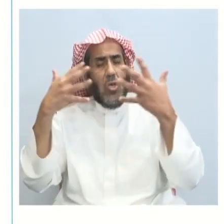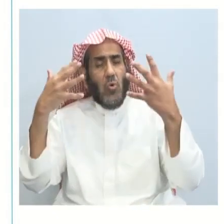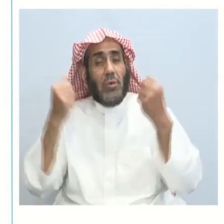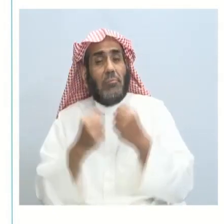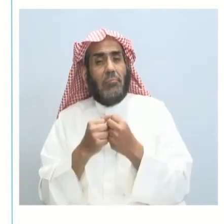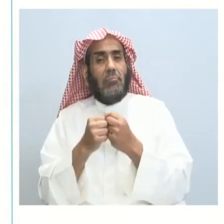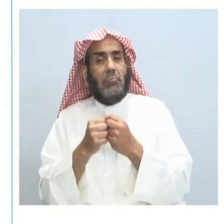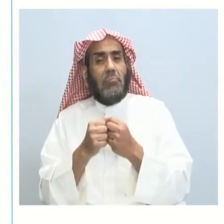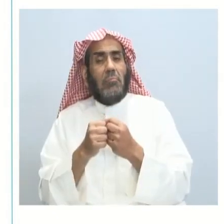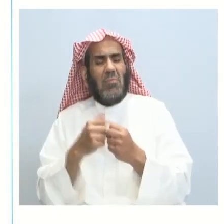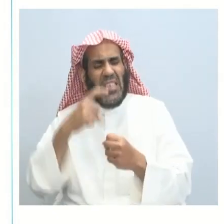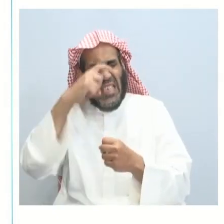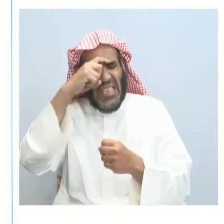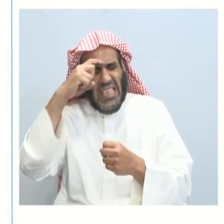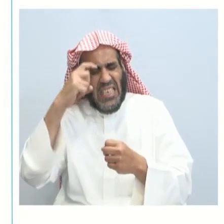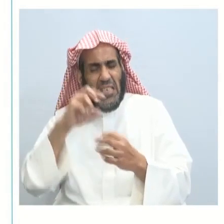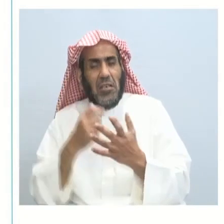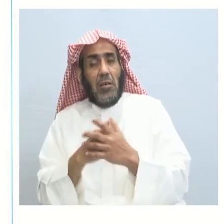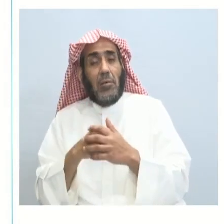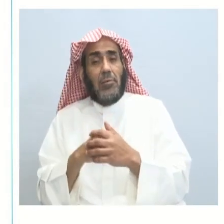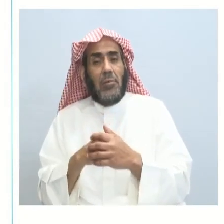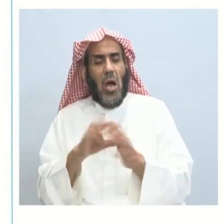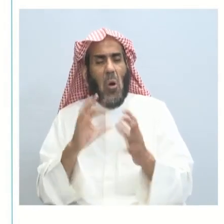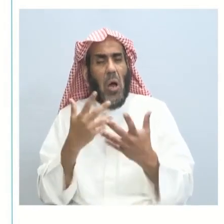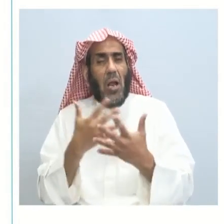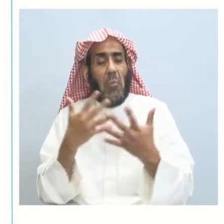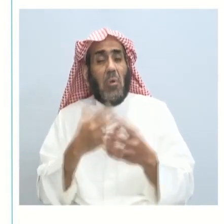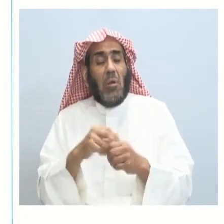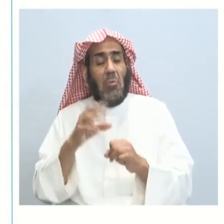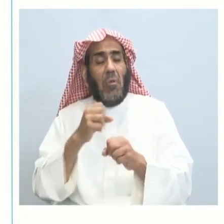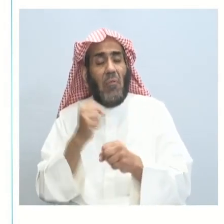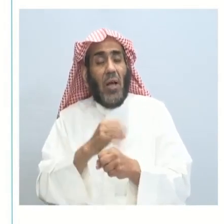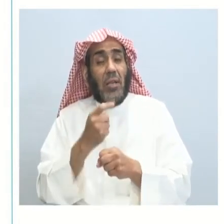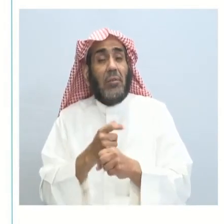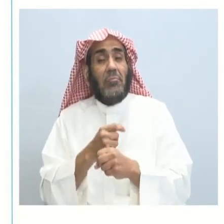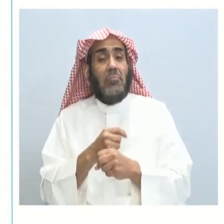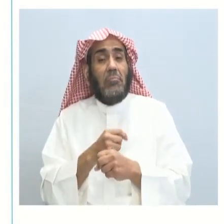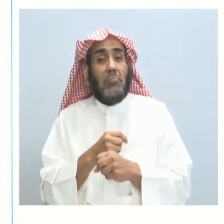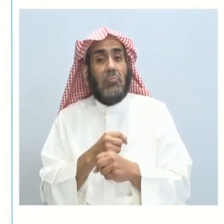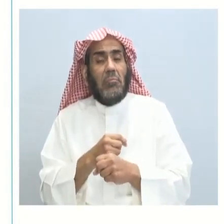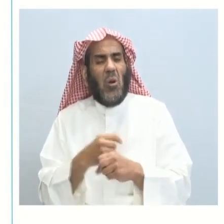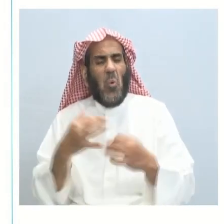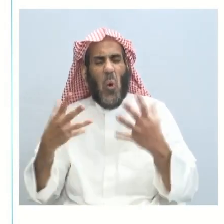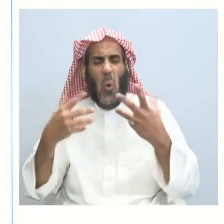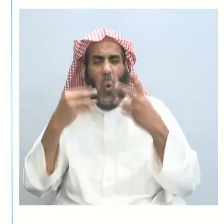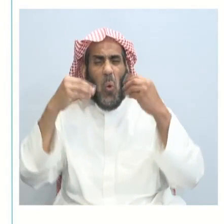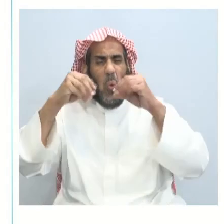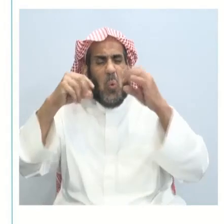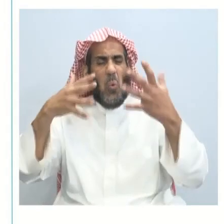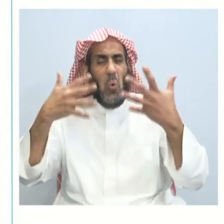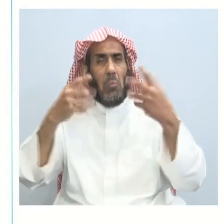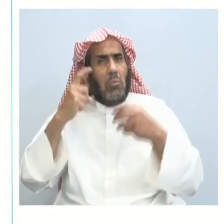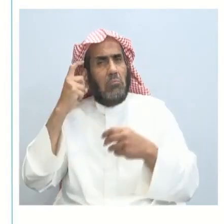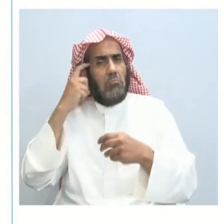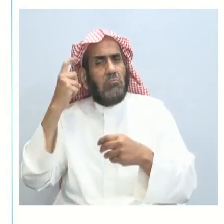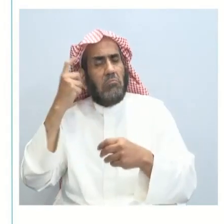تكون مثلا حاره او قد تكون غير قابله قامه الفعاليه مثلا اتربه او غبار اذا لابد ان